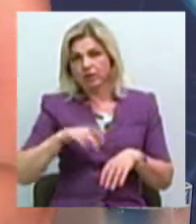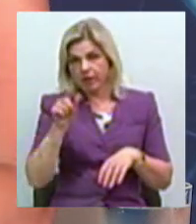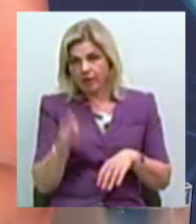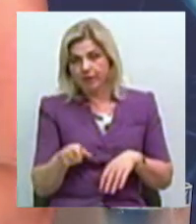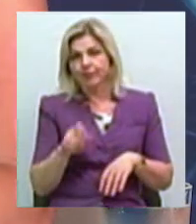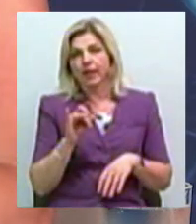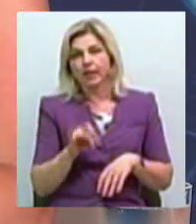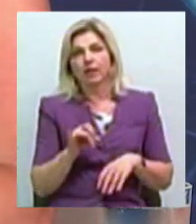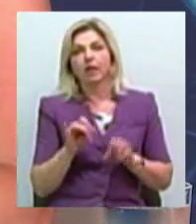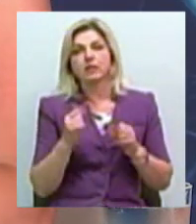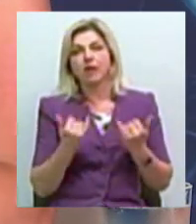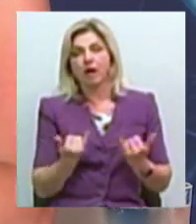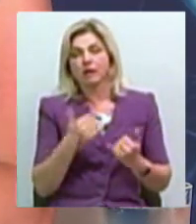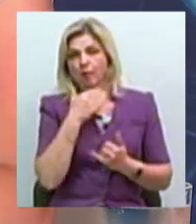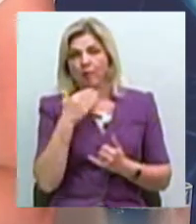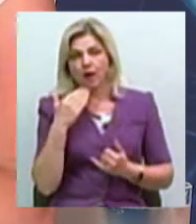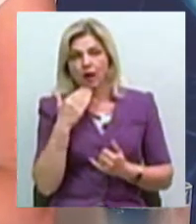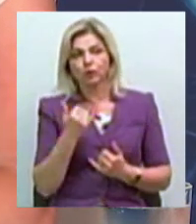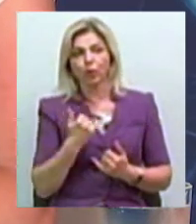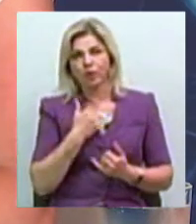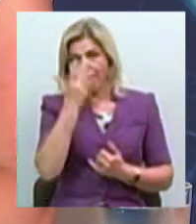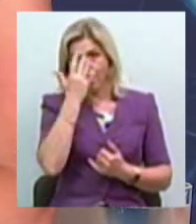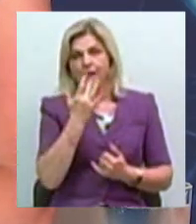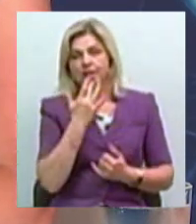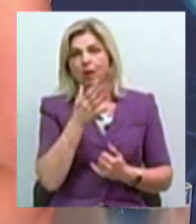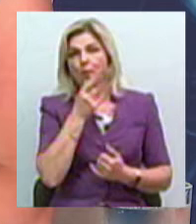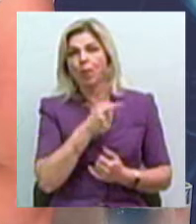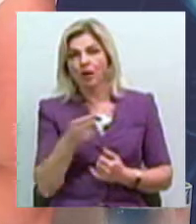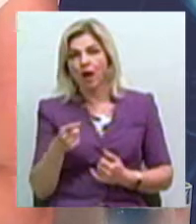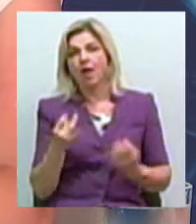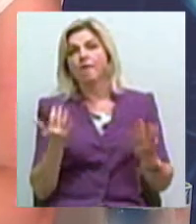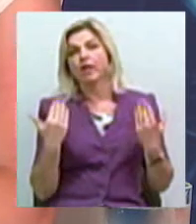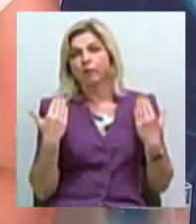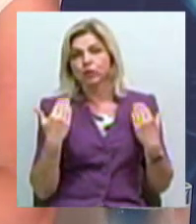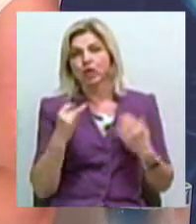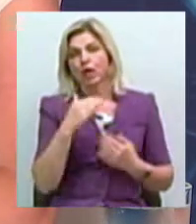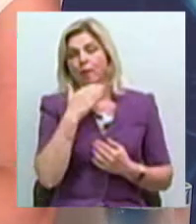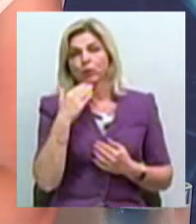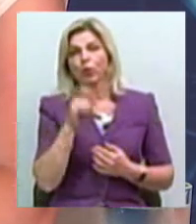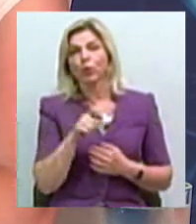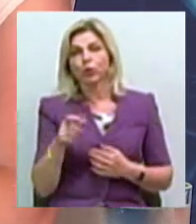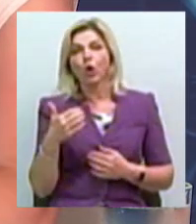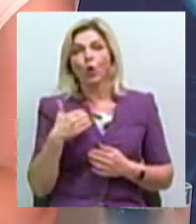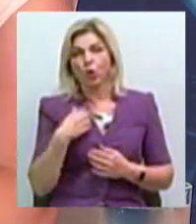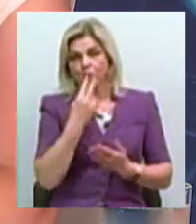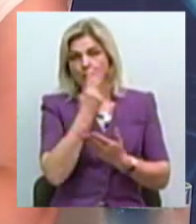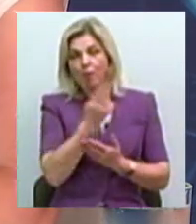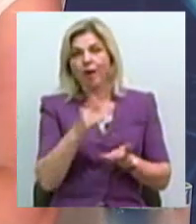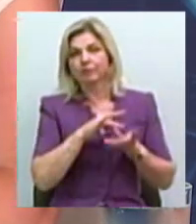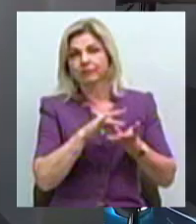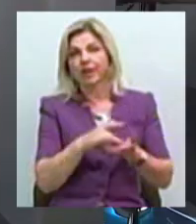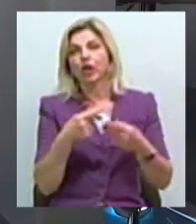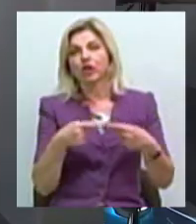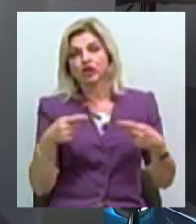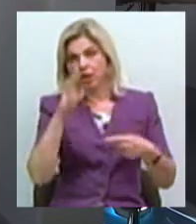безпосередньо відпочинок, тому що зараз багато в нас і літня пора, і відпочинок, і багато осіб все ж таки хочуть побачити інші країни, але